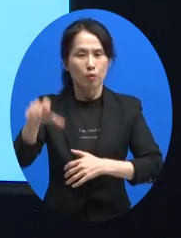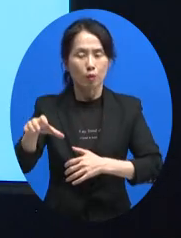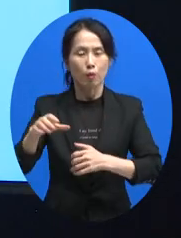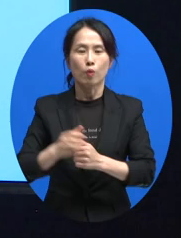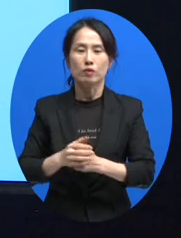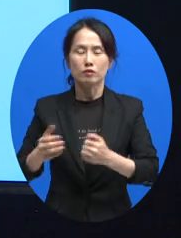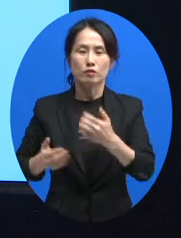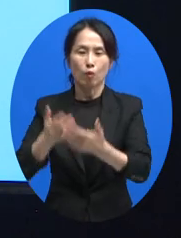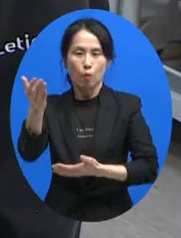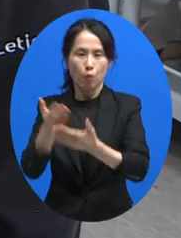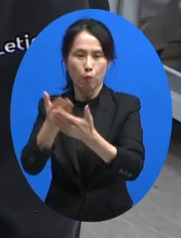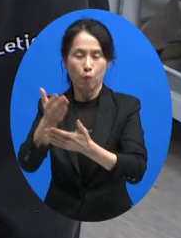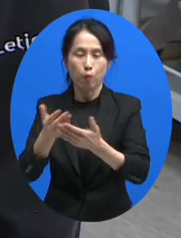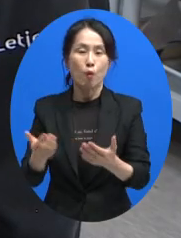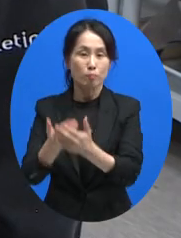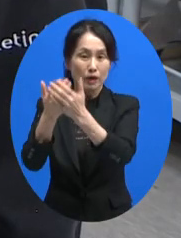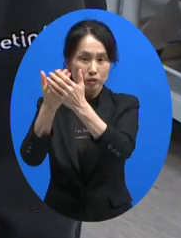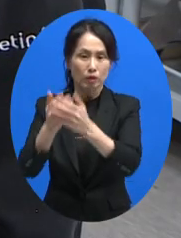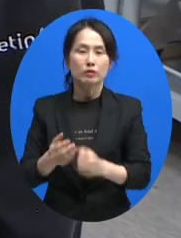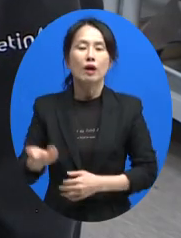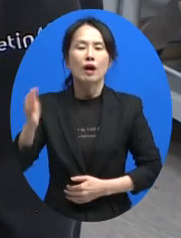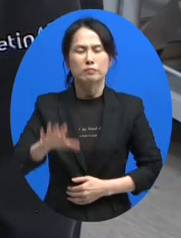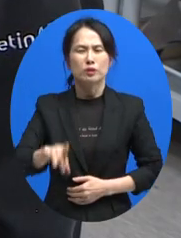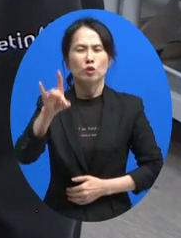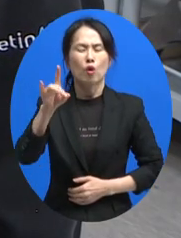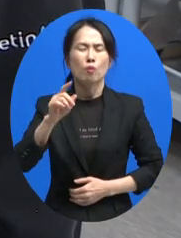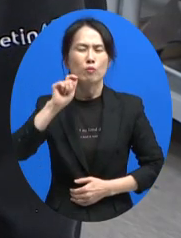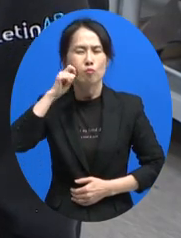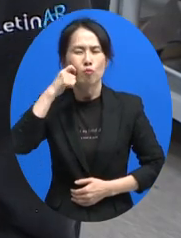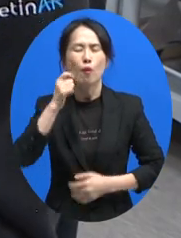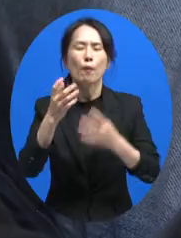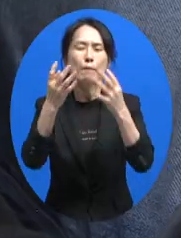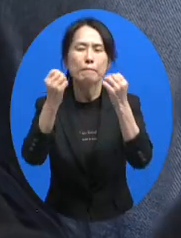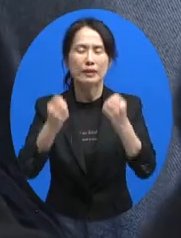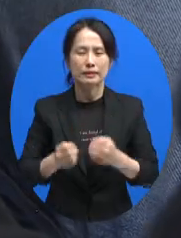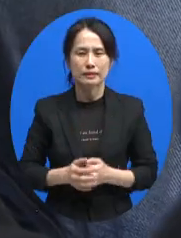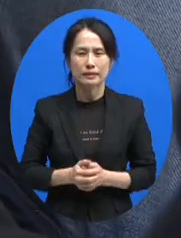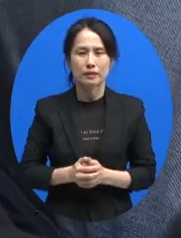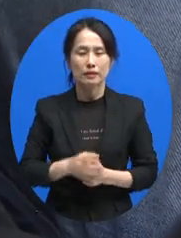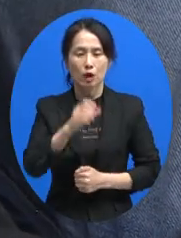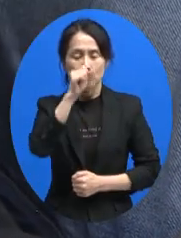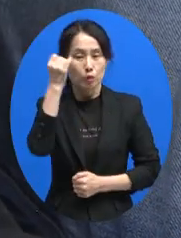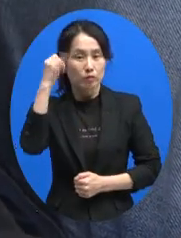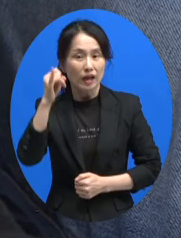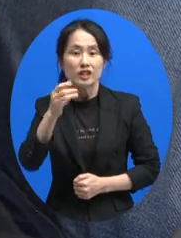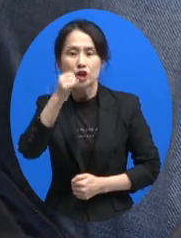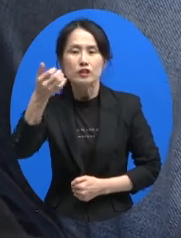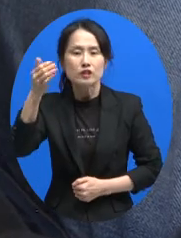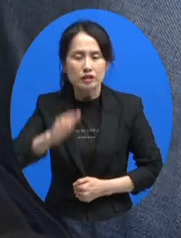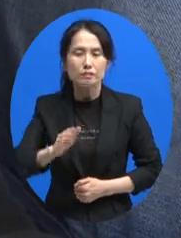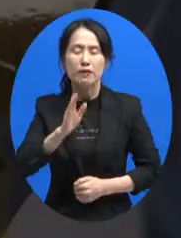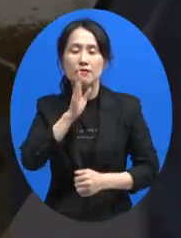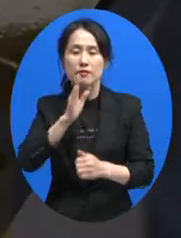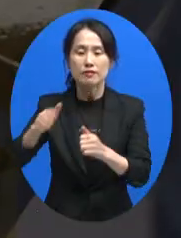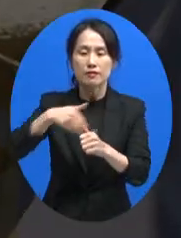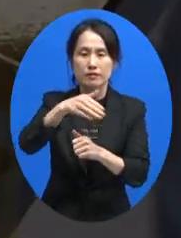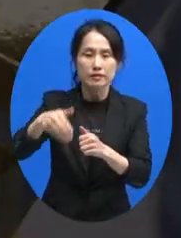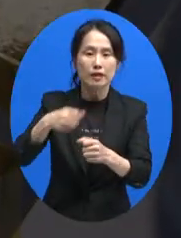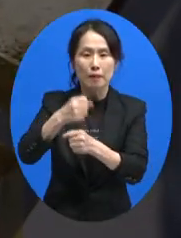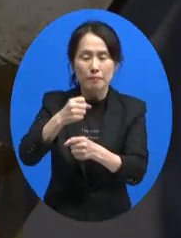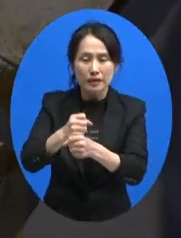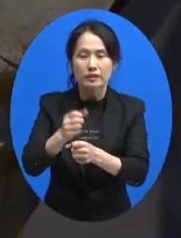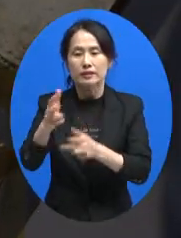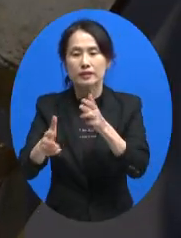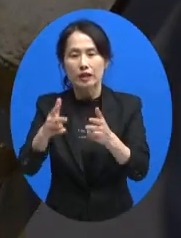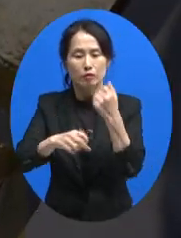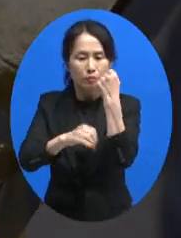활동하는 강소기업으로 발돋움했지만 초기엔 어려움도 많았습니다. 좋은 아이디어가 있어도 이를 실현할 산업 기반이